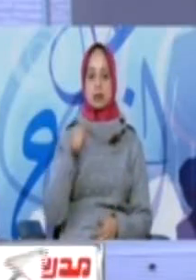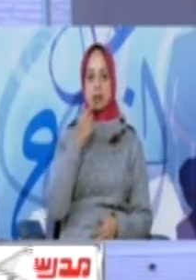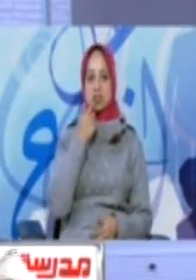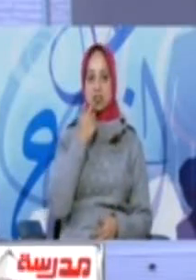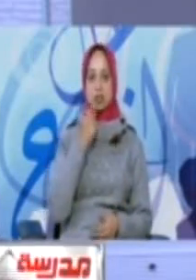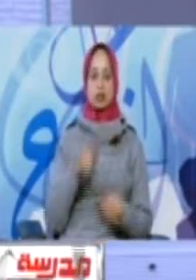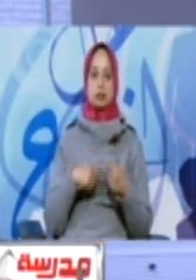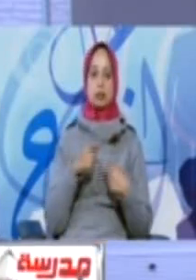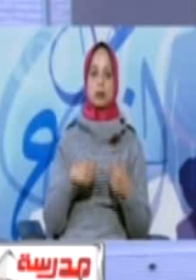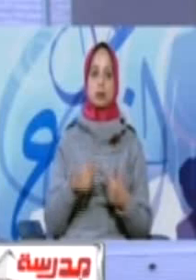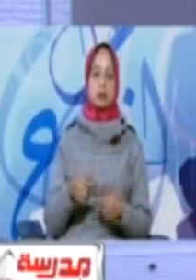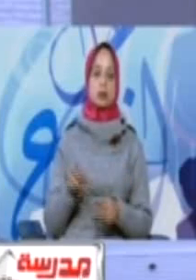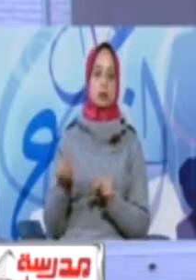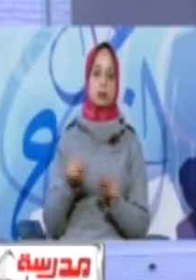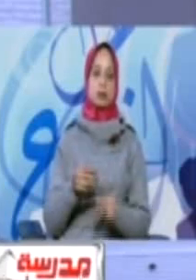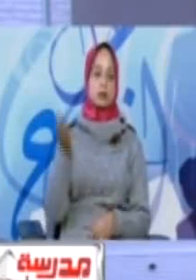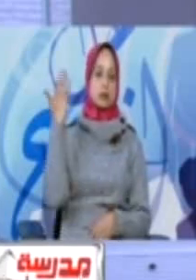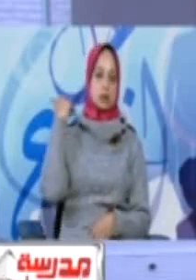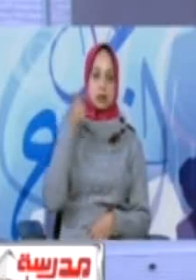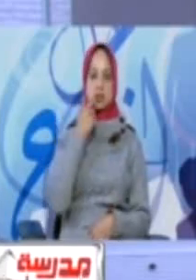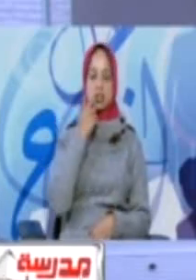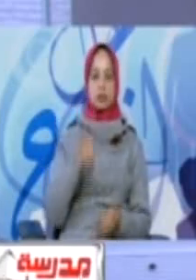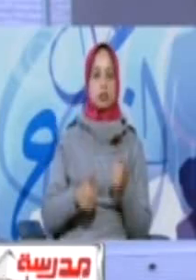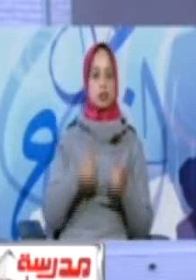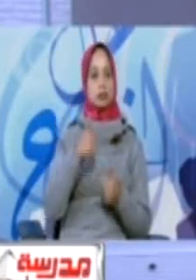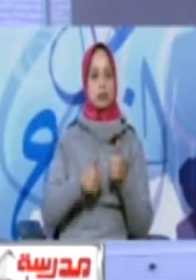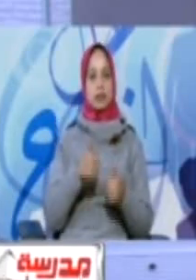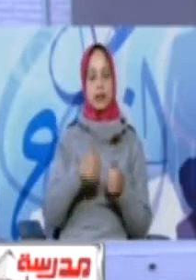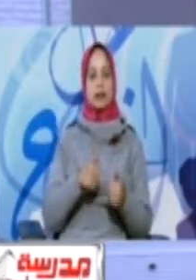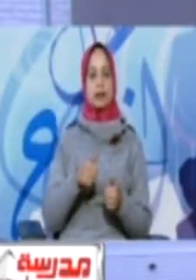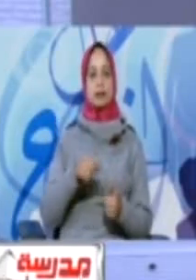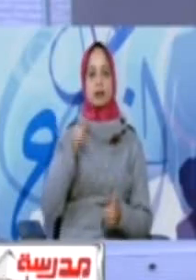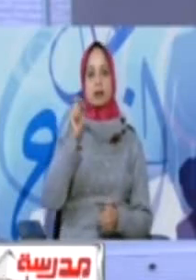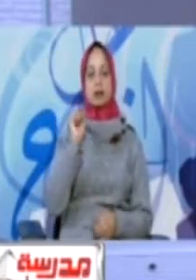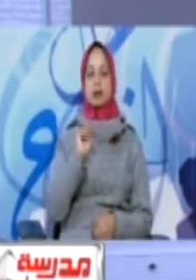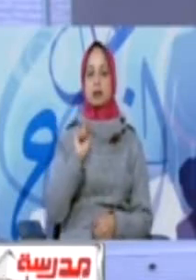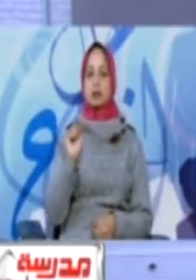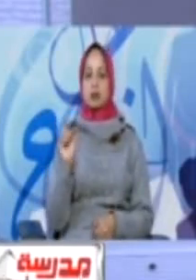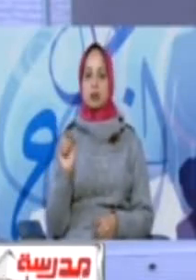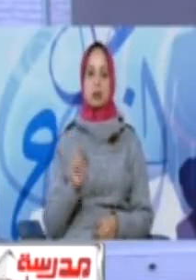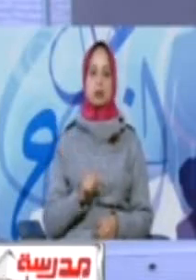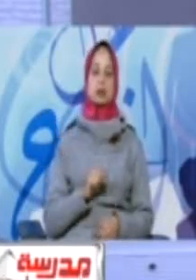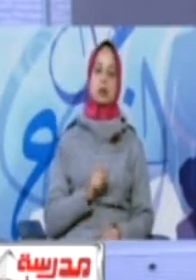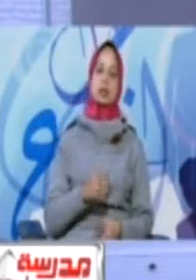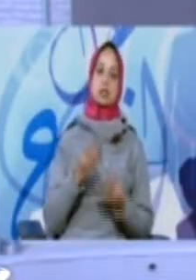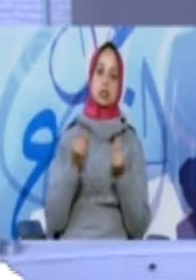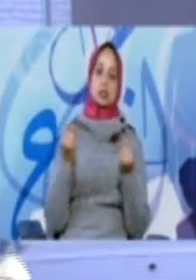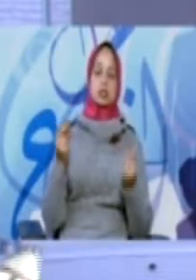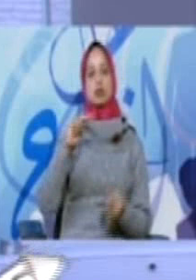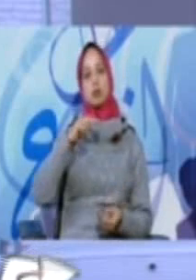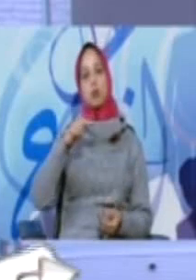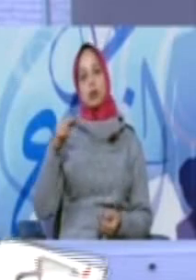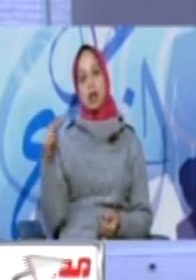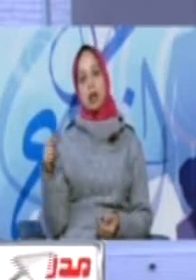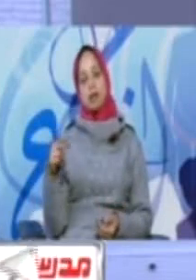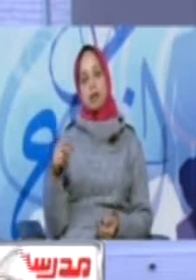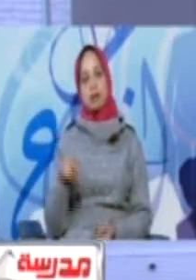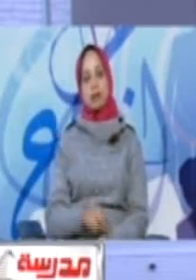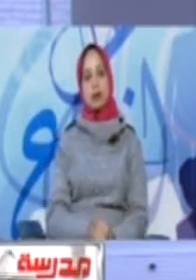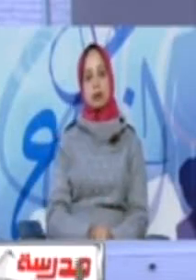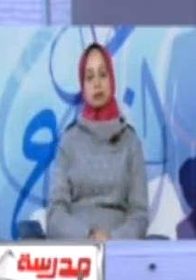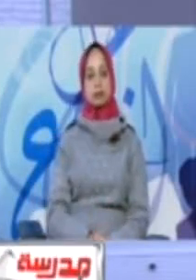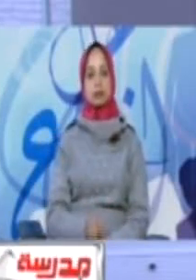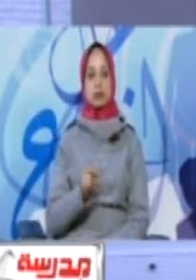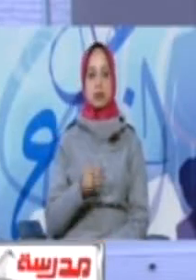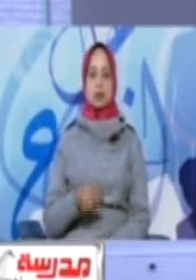ناخد درس من اللي حصل السنه اللي فاتت ان شاء الله. الامتحان بقت نقطه كتيره وجزئياته صغيره، فبيسال في حاجات يعني غالبا